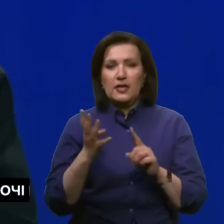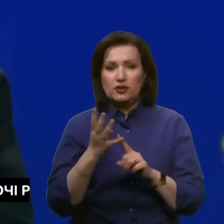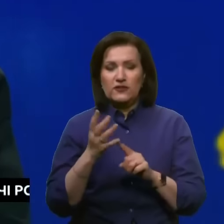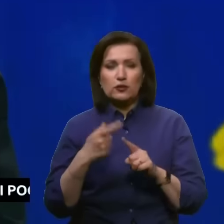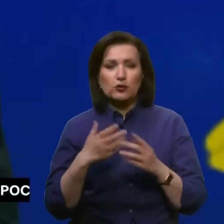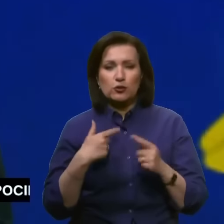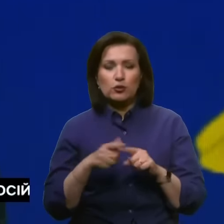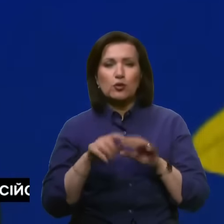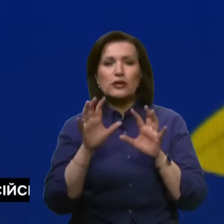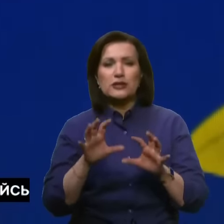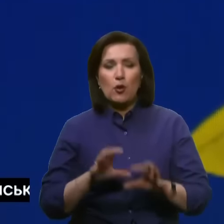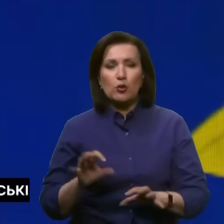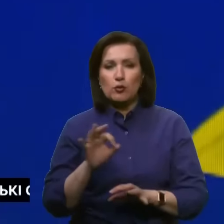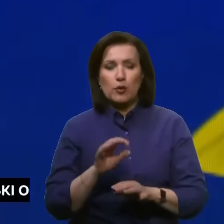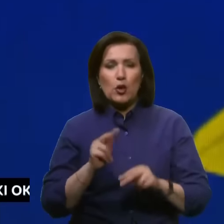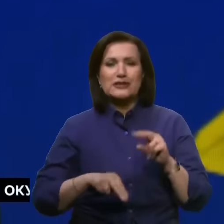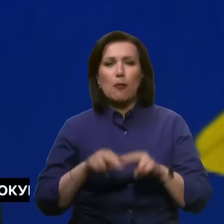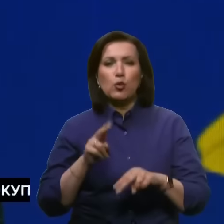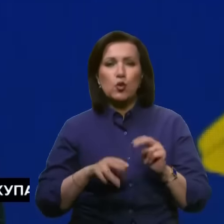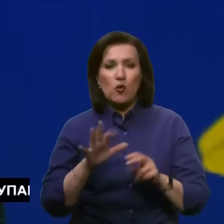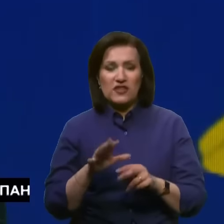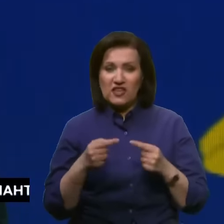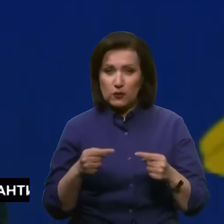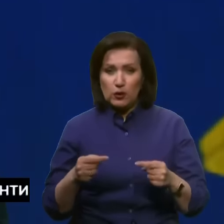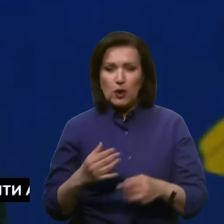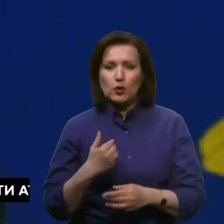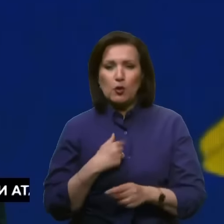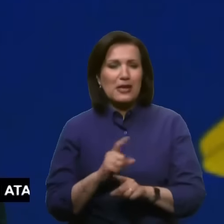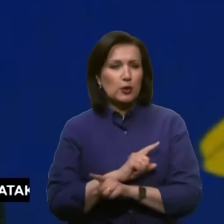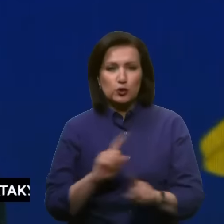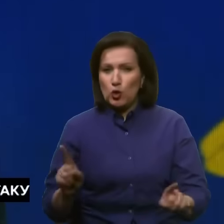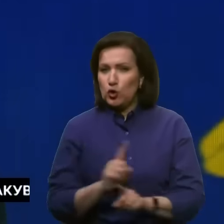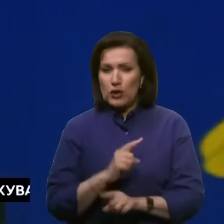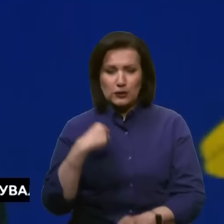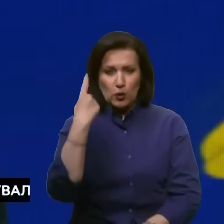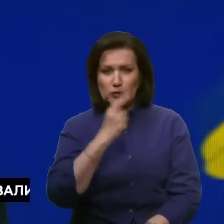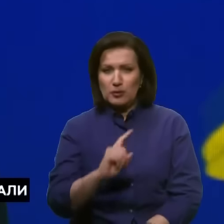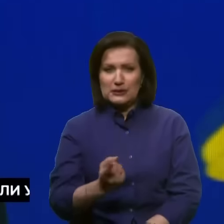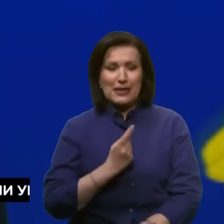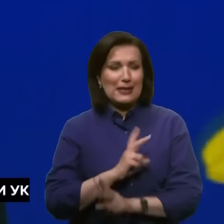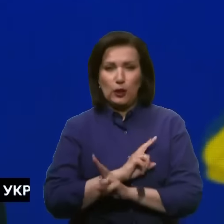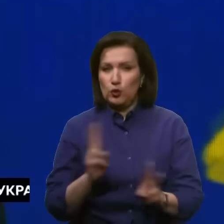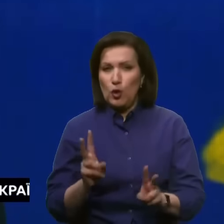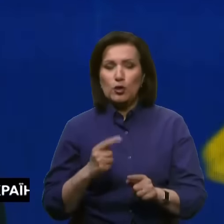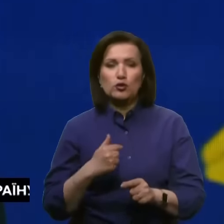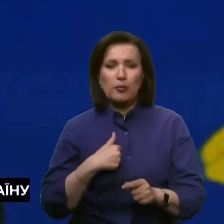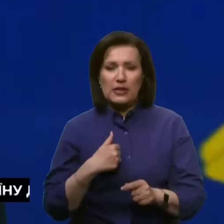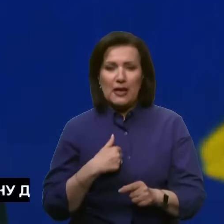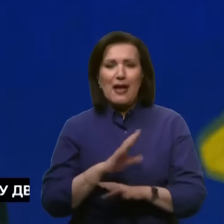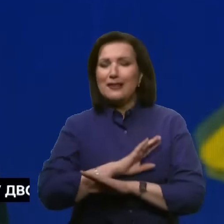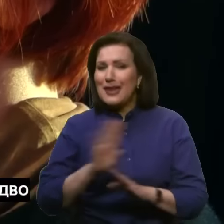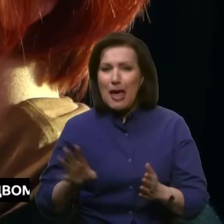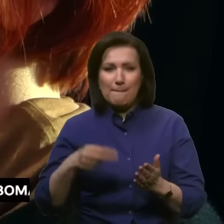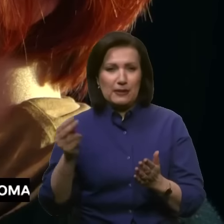що стосується цього закону про забудовників тощо. До мене жодного разу особисто ніхто не звертався, щоб я його